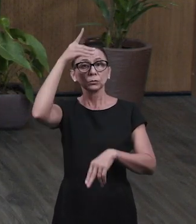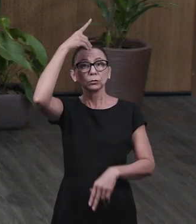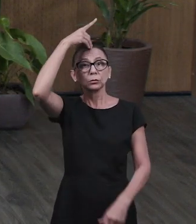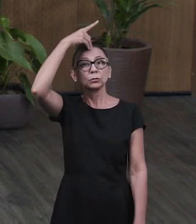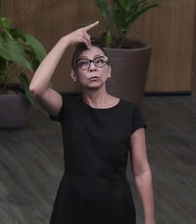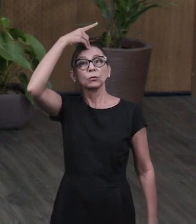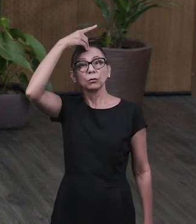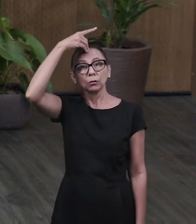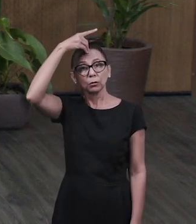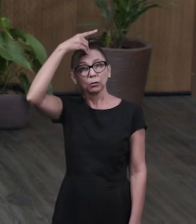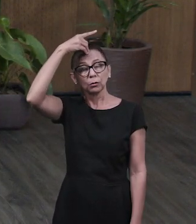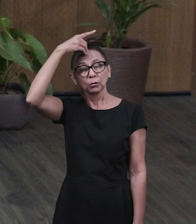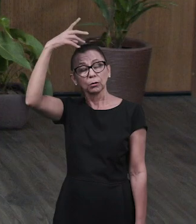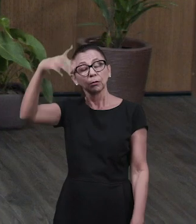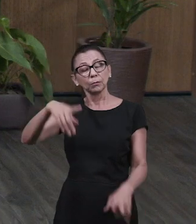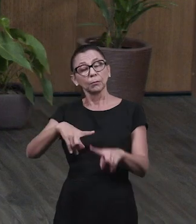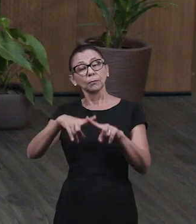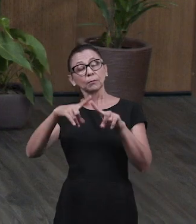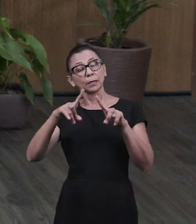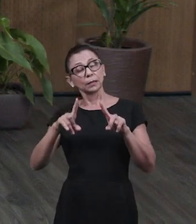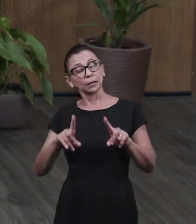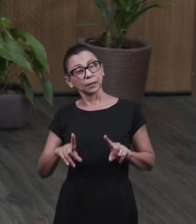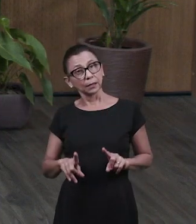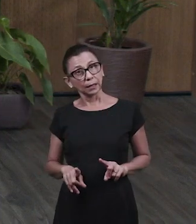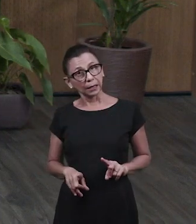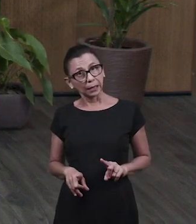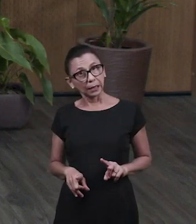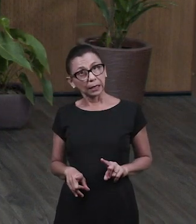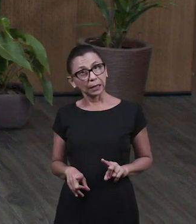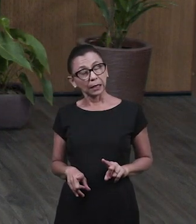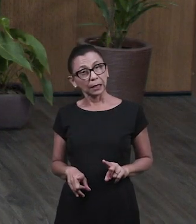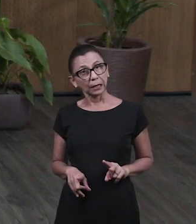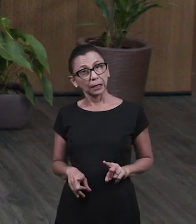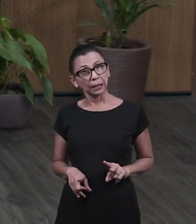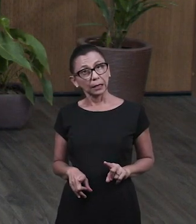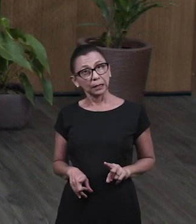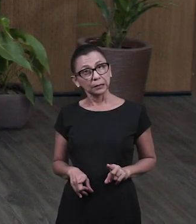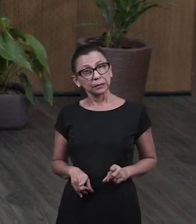dons spirituels. Et malgré